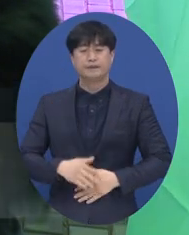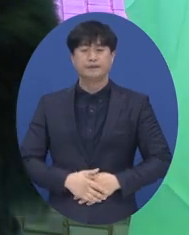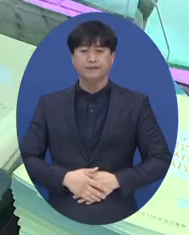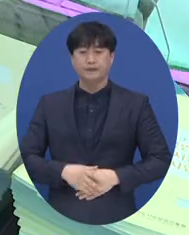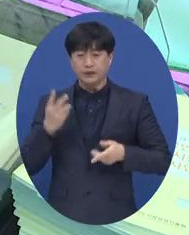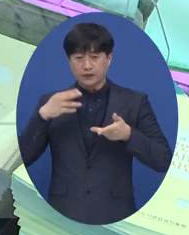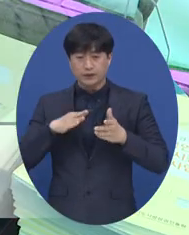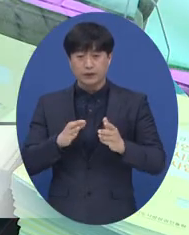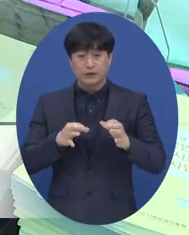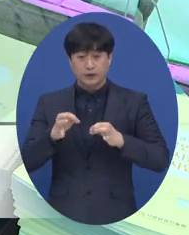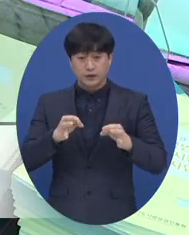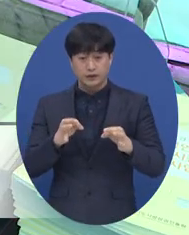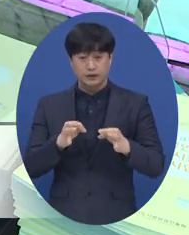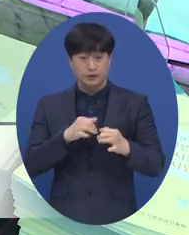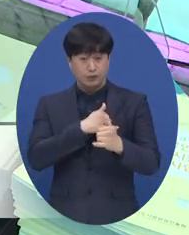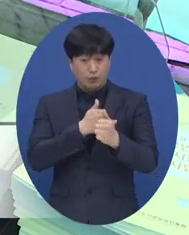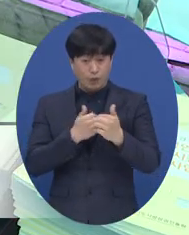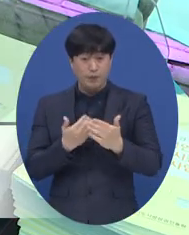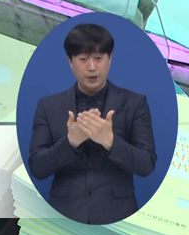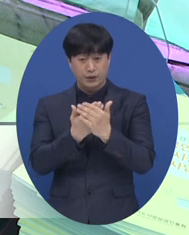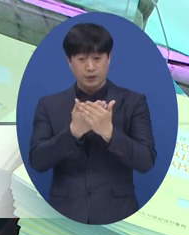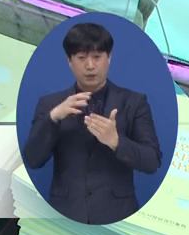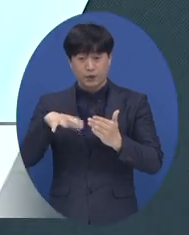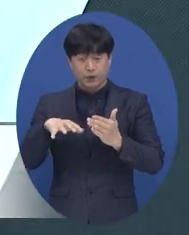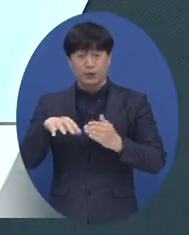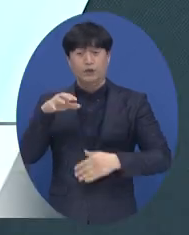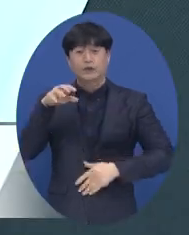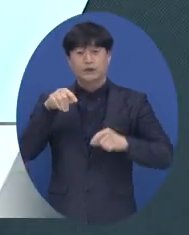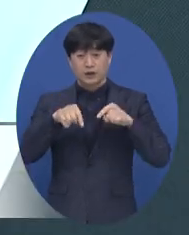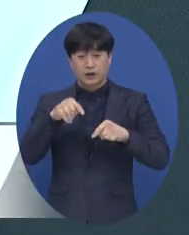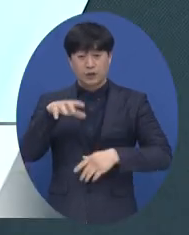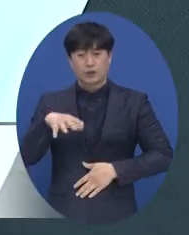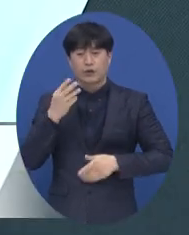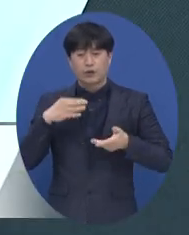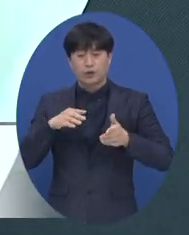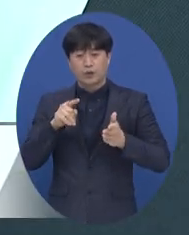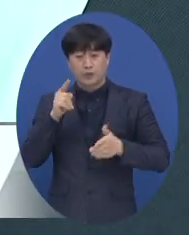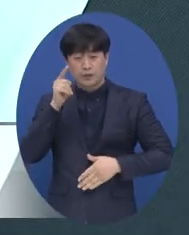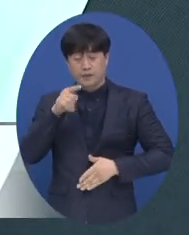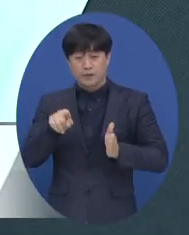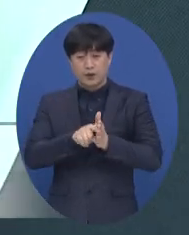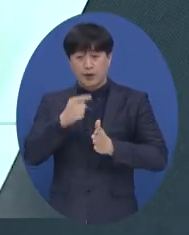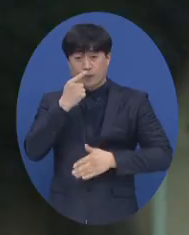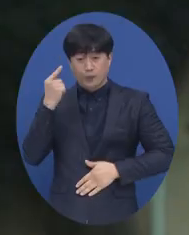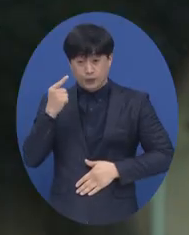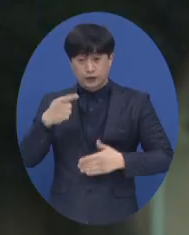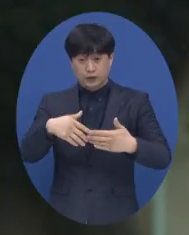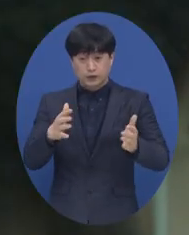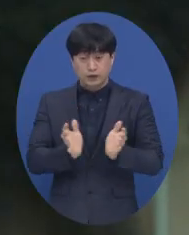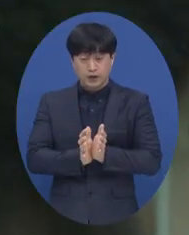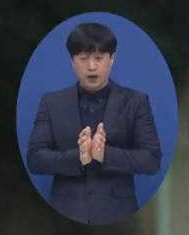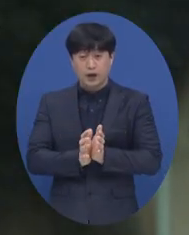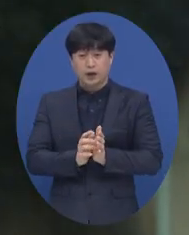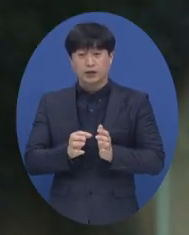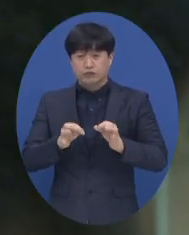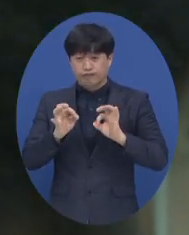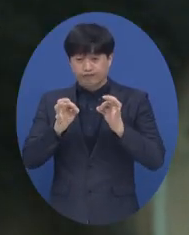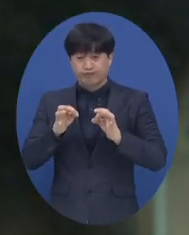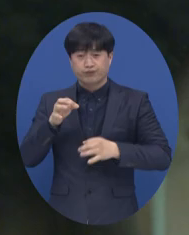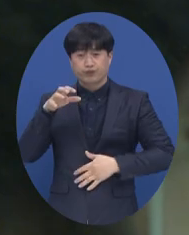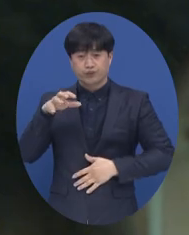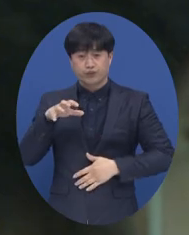것 같아요. 경기도 시장상권진흥원이 연 현장 상담소에는 경기신용보증재단과